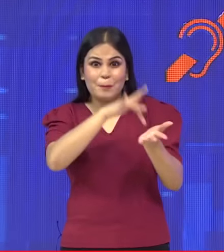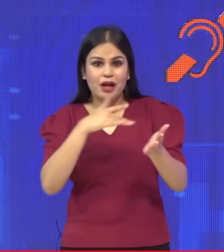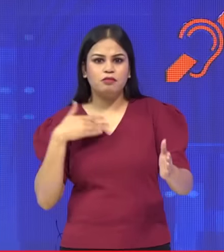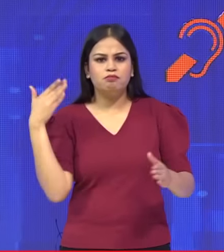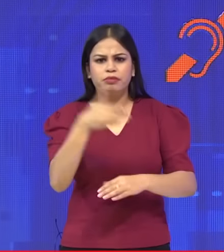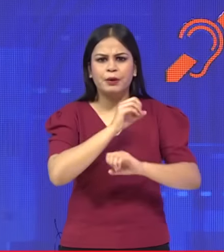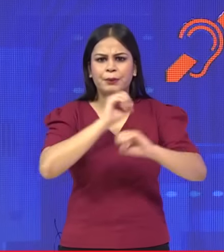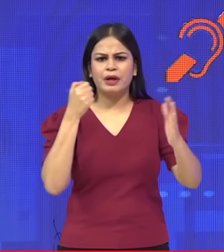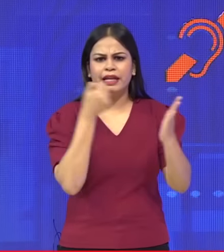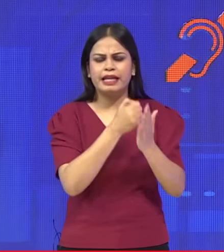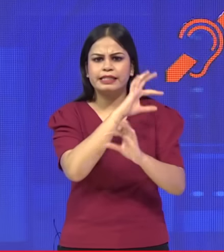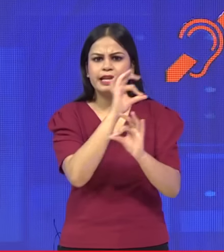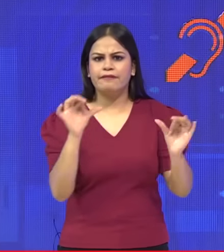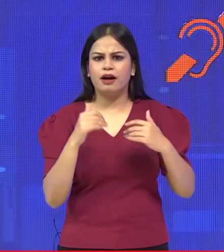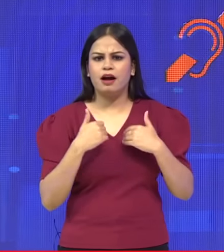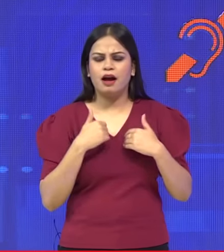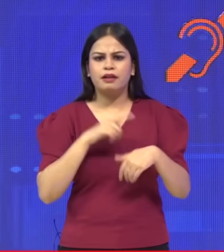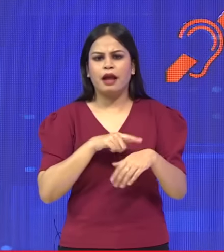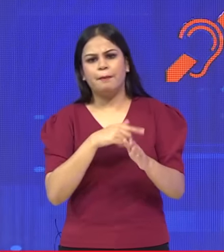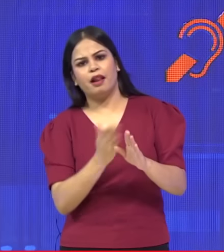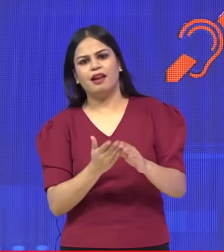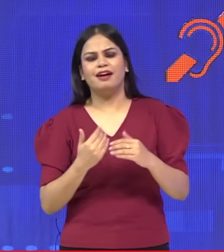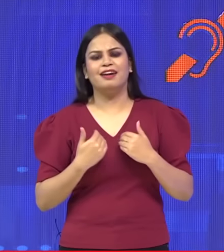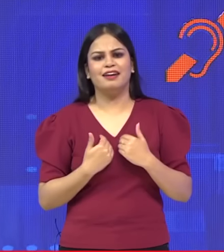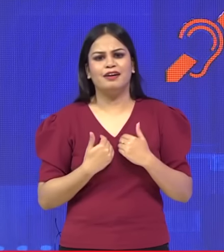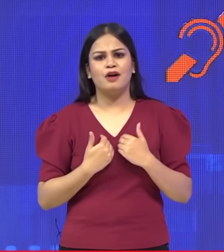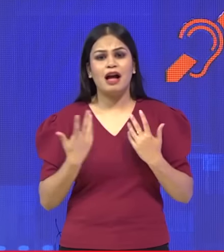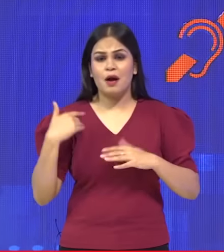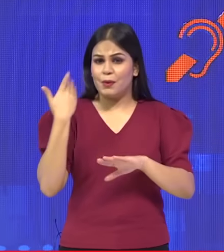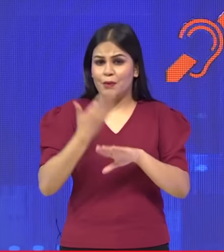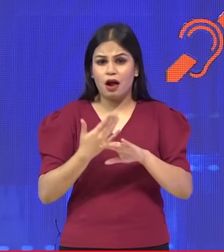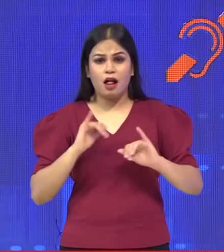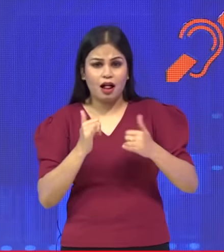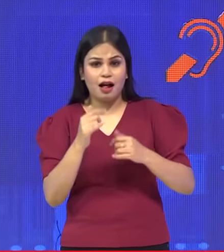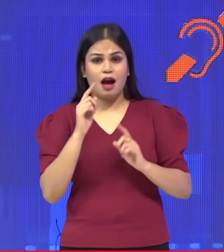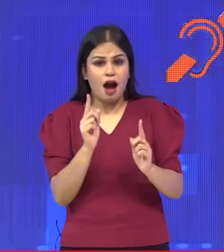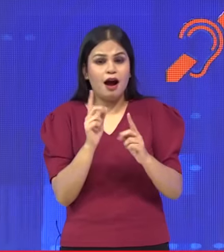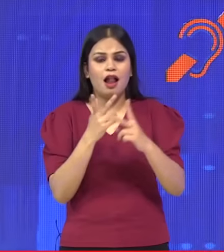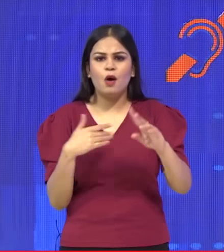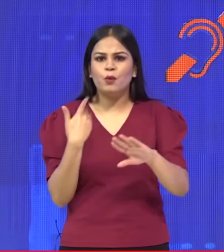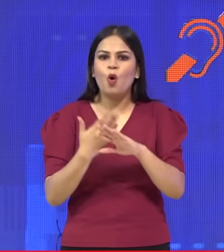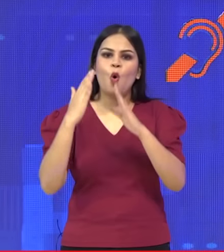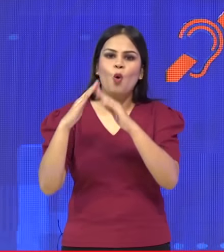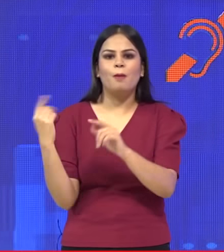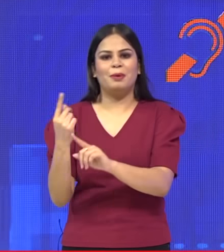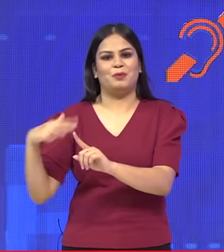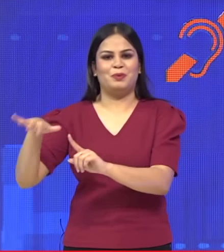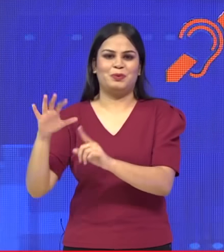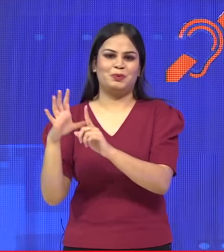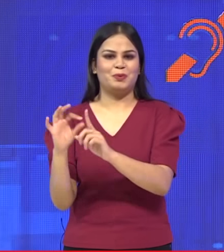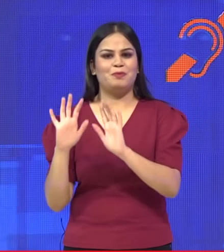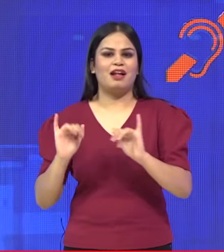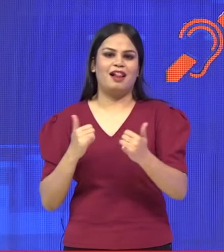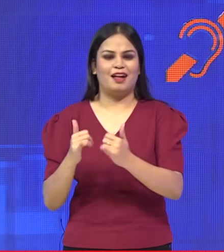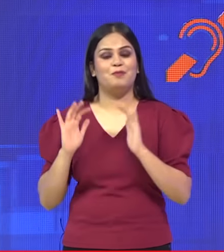तो जो भी शरारत जो भी शरारत की है मैंने वो घर पर की है वह सेट भी नहीं हुई है